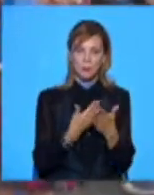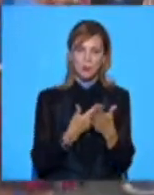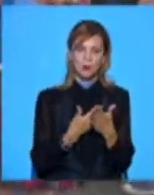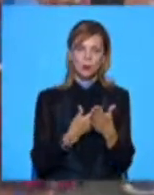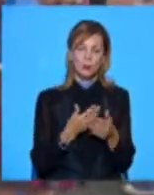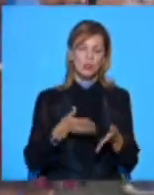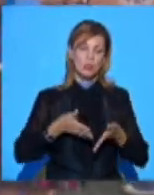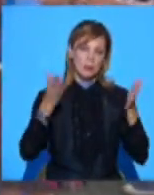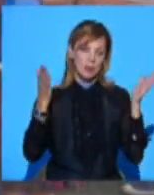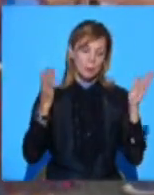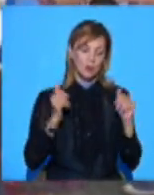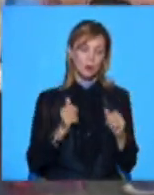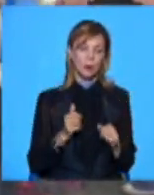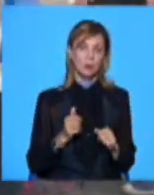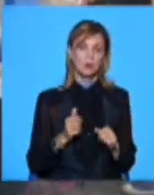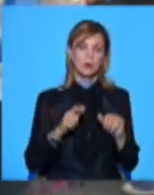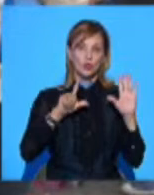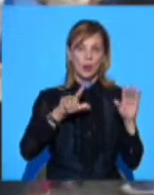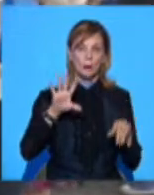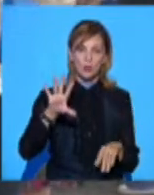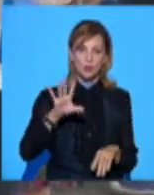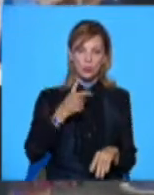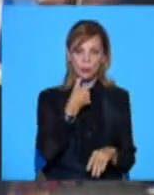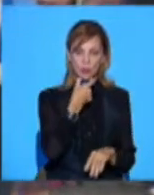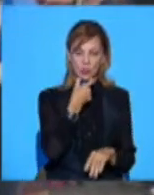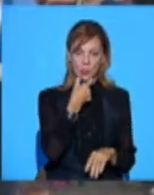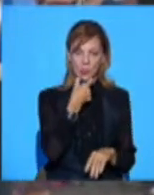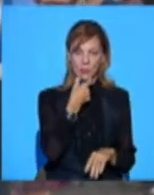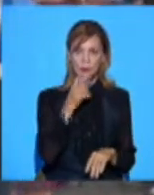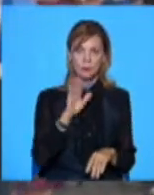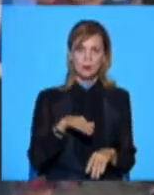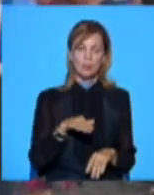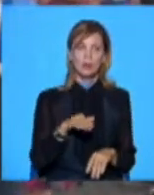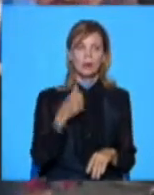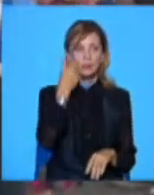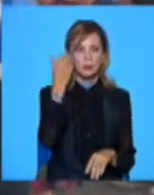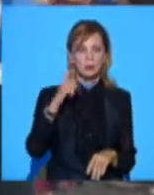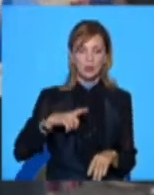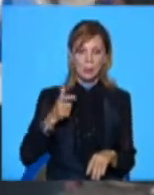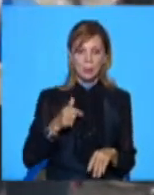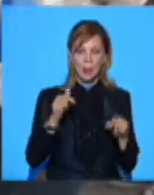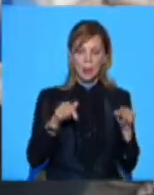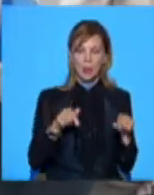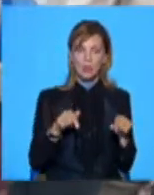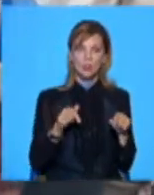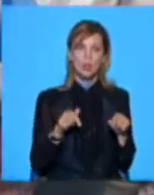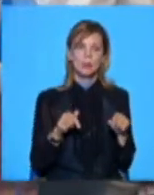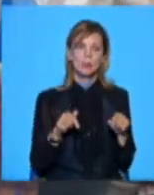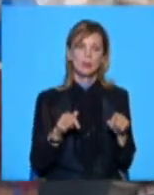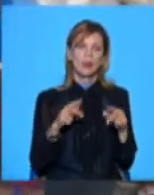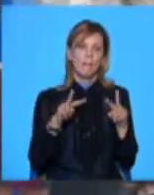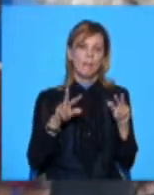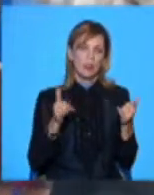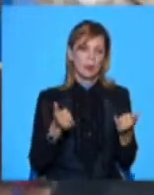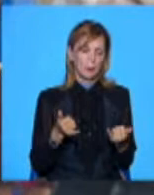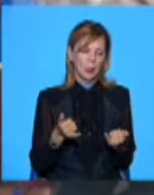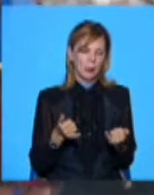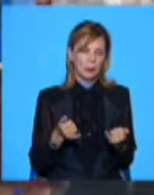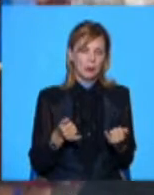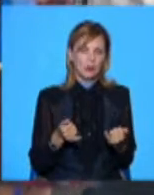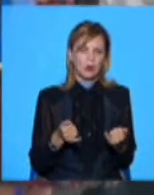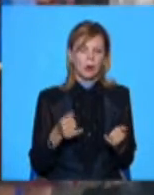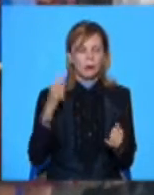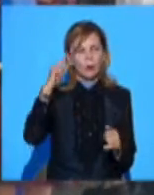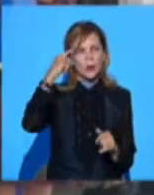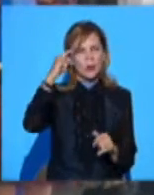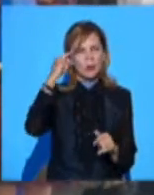Craiova împlinește 75 de ani de la înființare. Ceea ce privește această manifestare, ea a